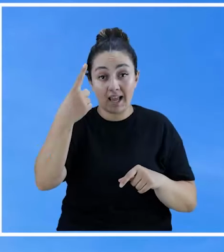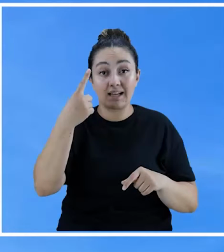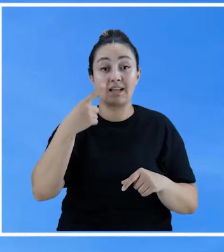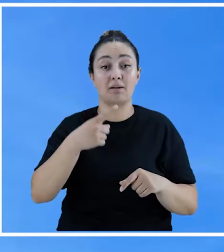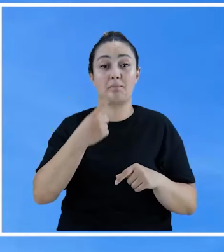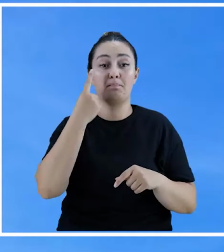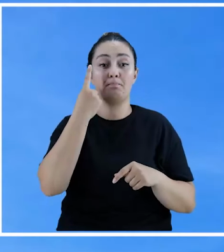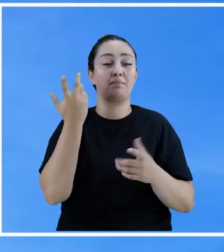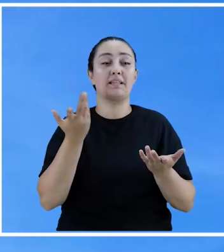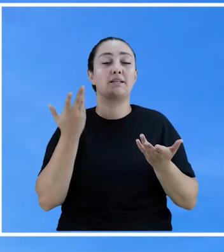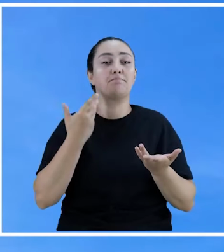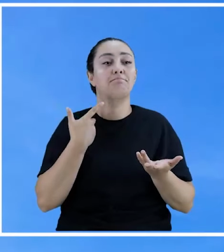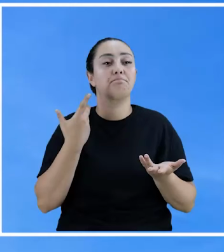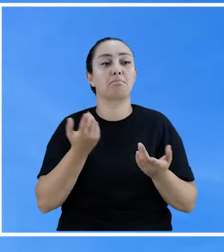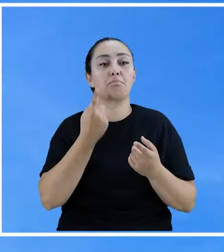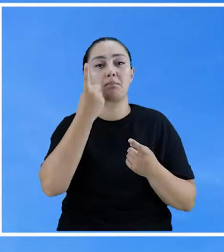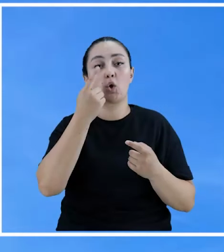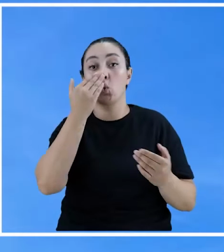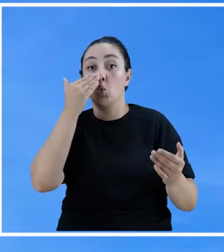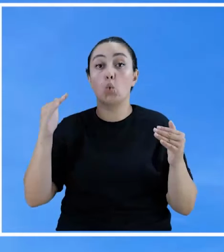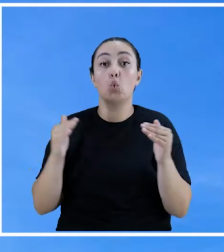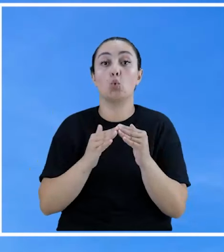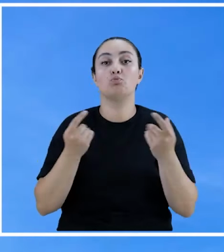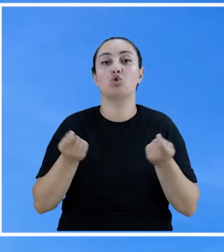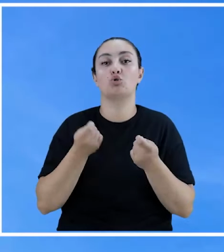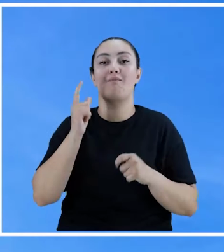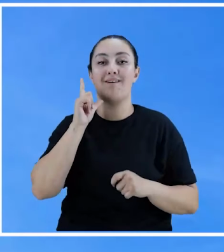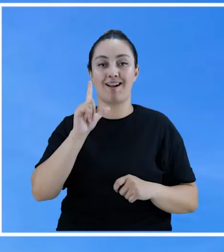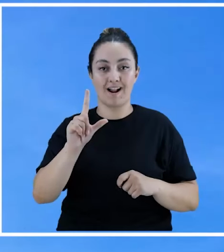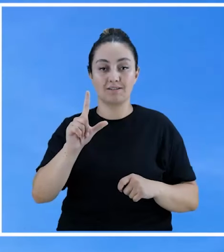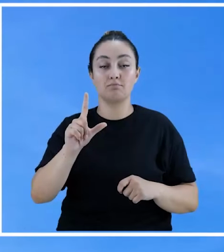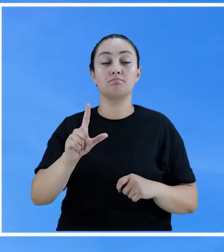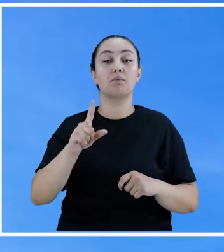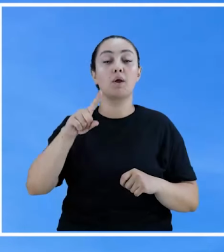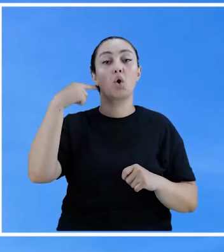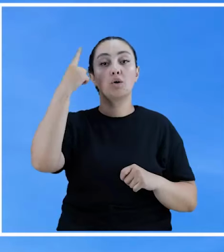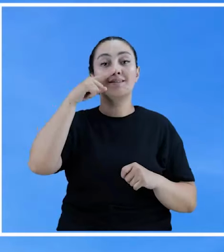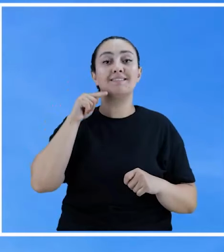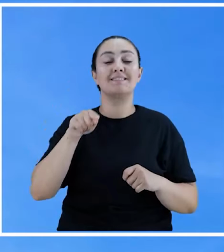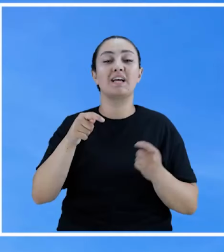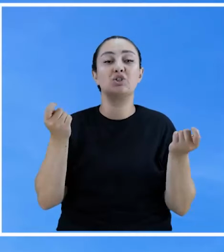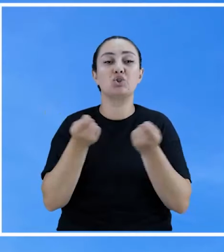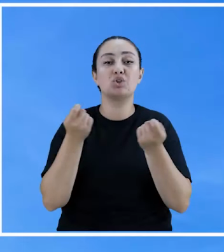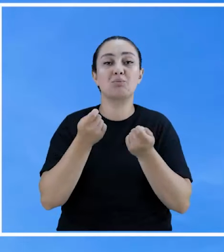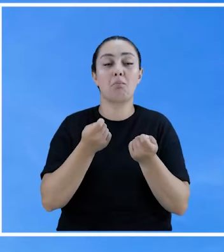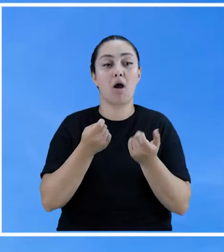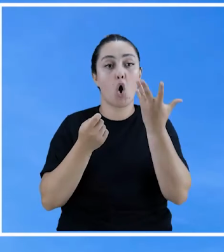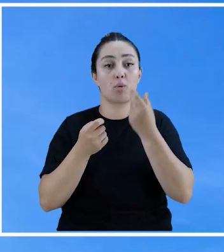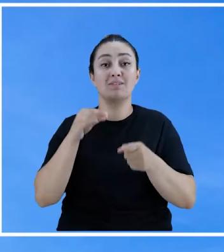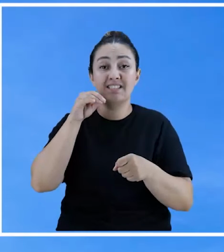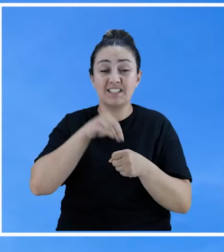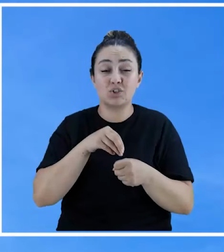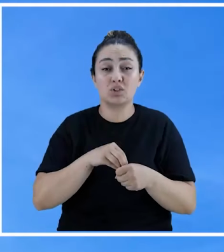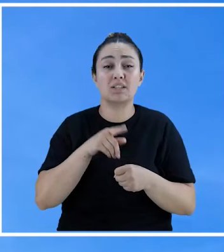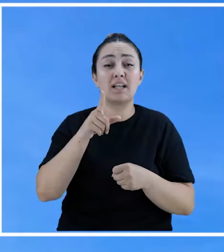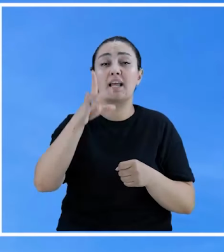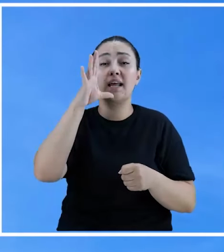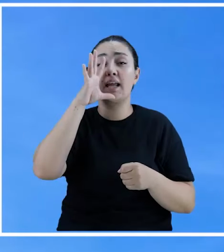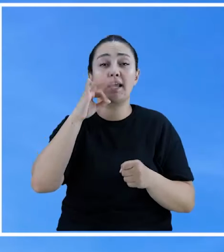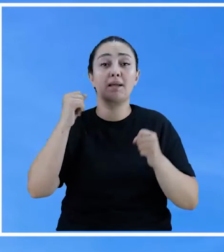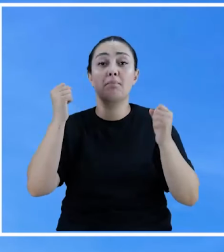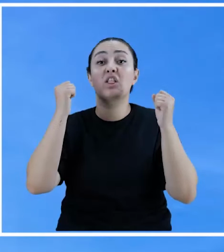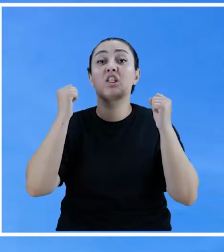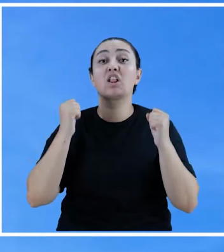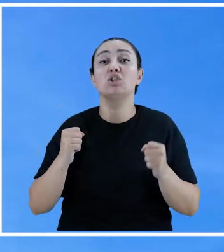bir, nasıl ifade etsem, uyumlu çalışmasını isteriz. Dolayısıyla bu uyumlu çalışmayı sağlayabilmek için de sen